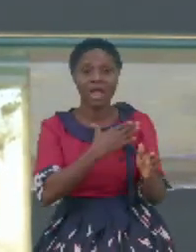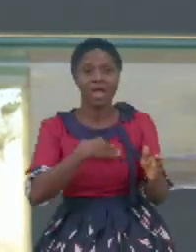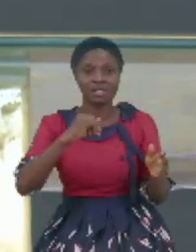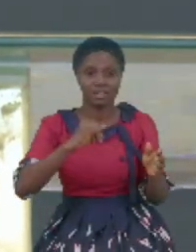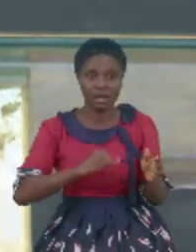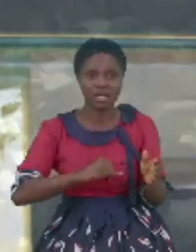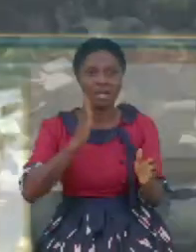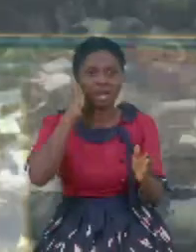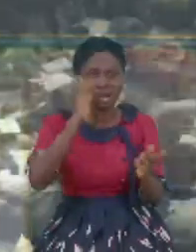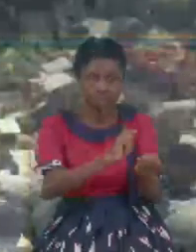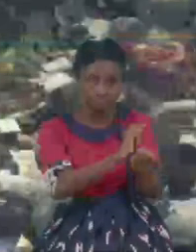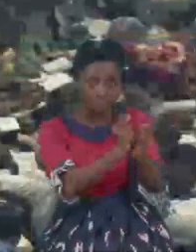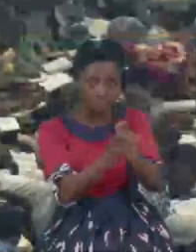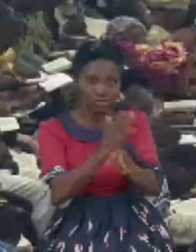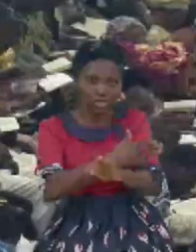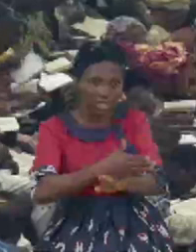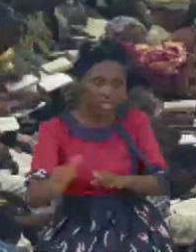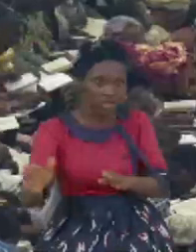vos captifs.